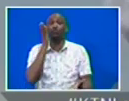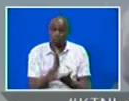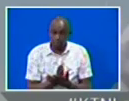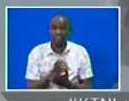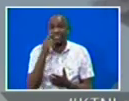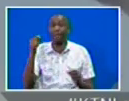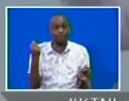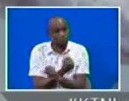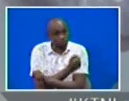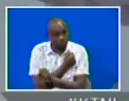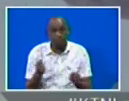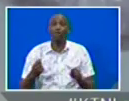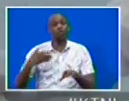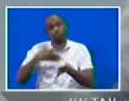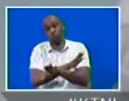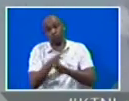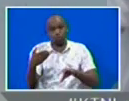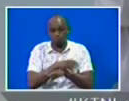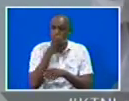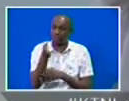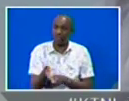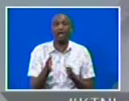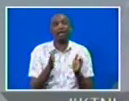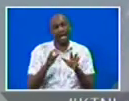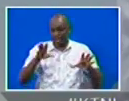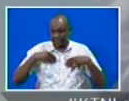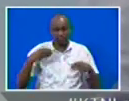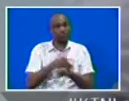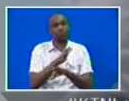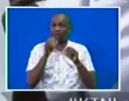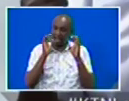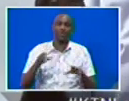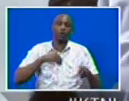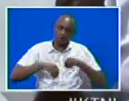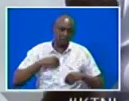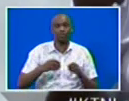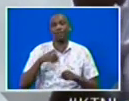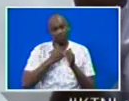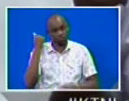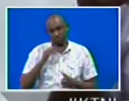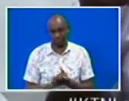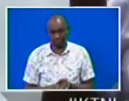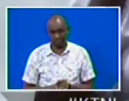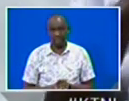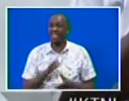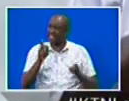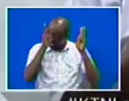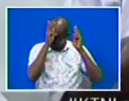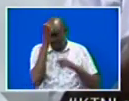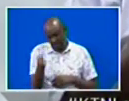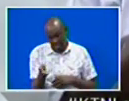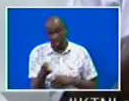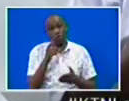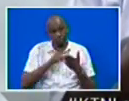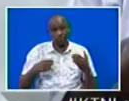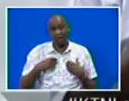kusema hamwezi kufanya magendo, kuleta sukari ya magendo katika nchi yetu. Huko Kakamega, ile mkutano iko kule,